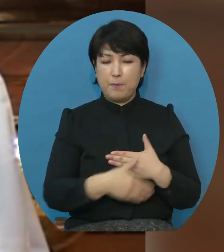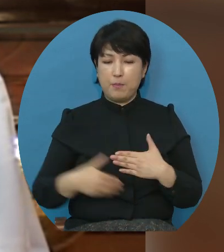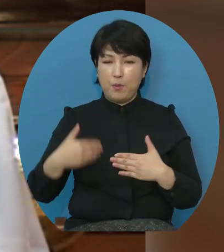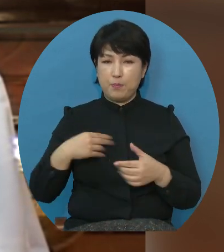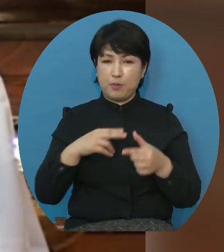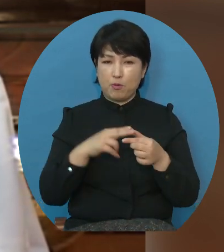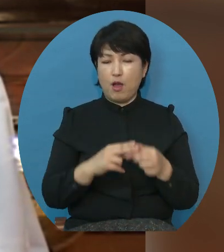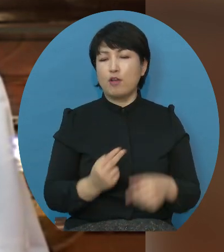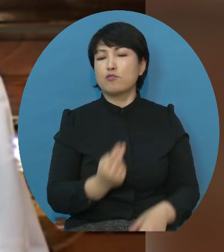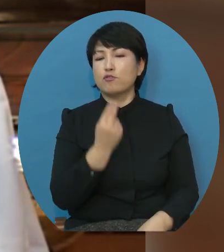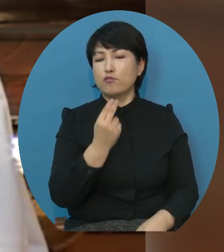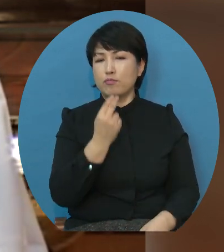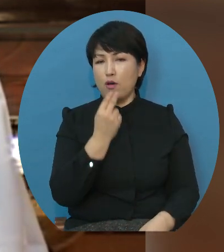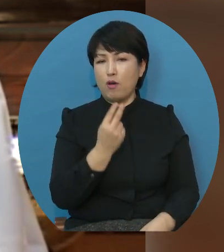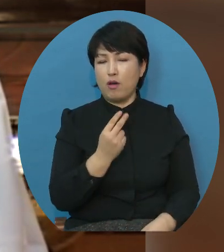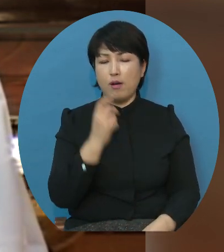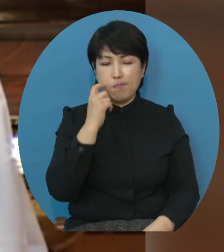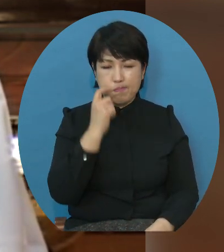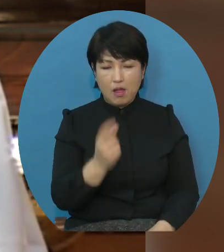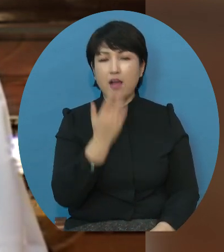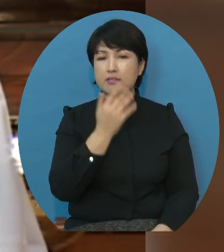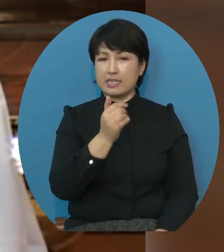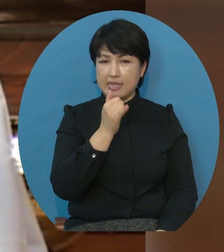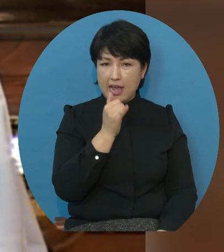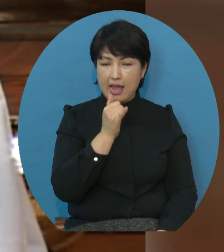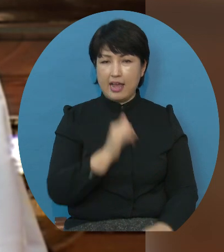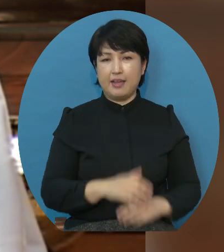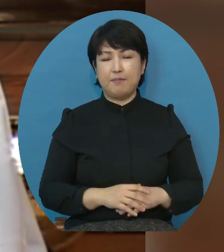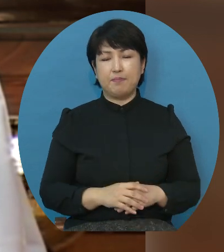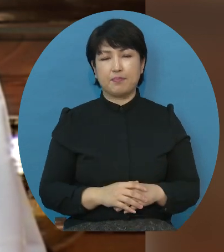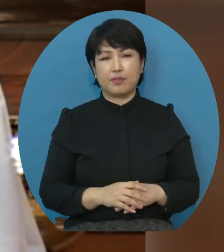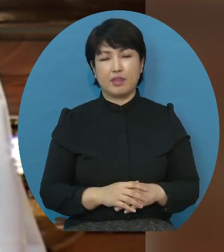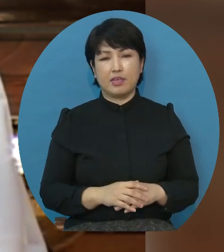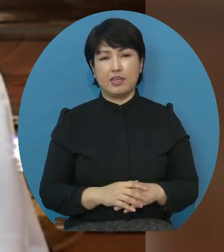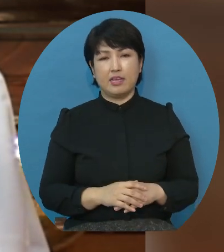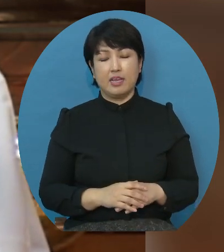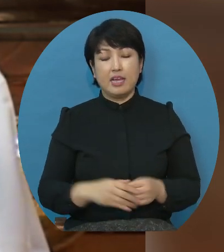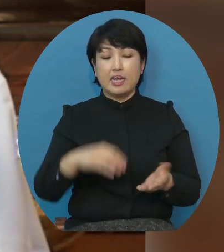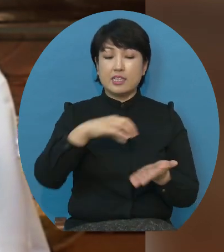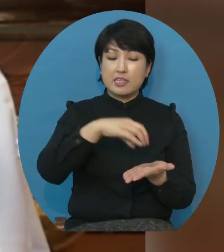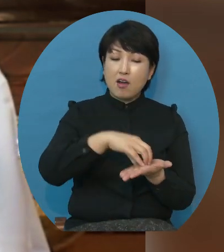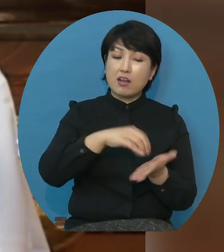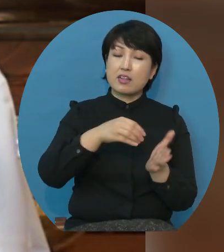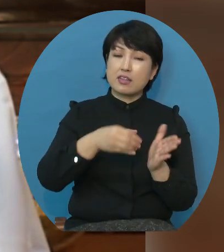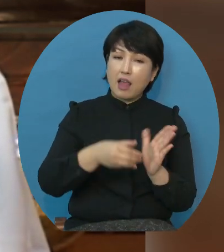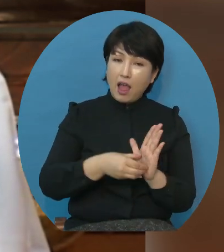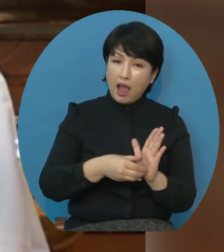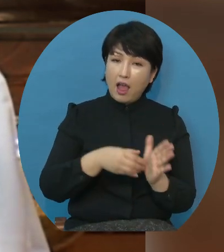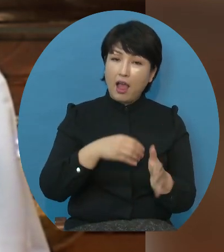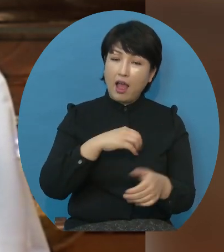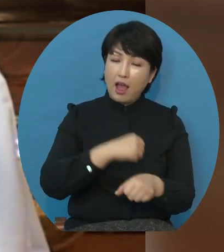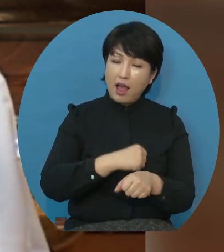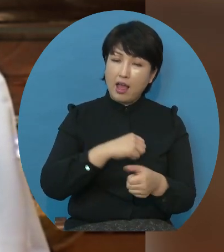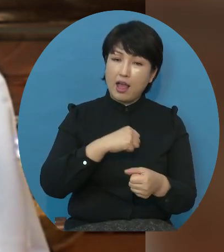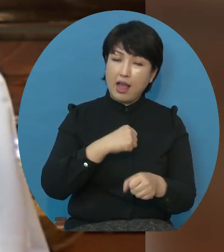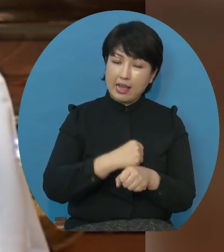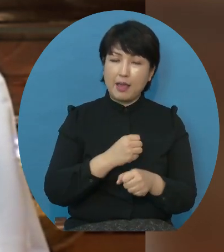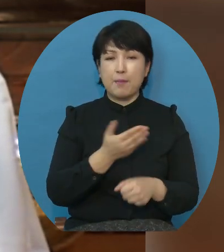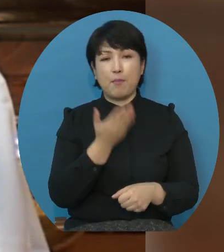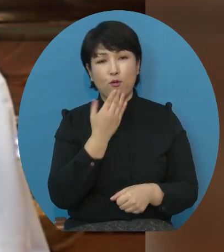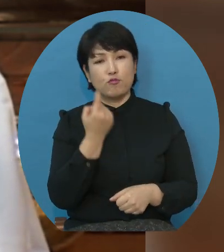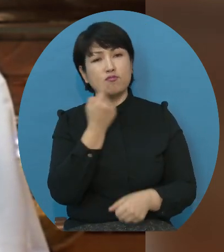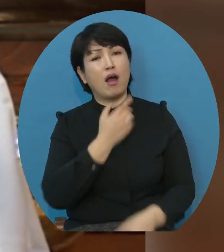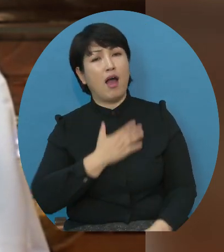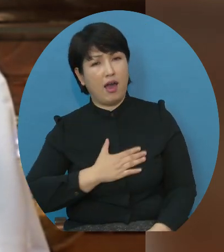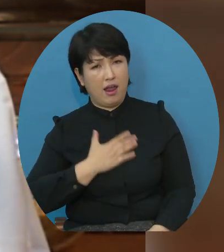신체와 수명을 보전할 수 있다 그러니까 적당하게 먹을 줄 알아야